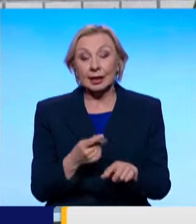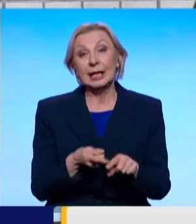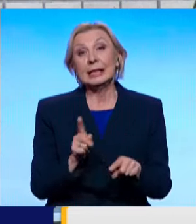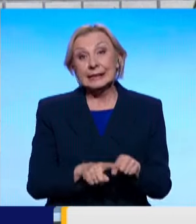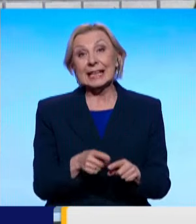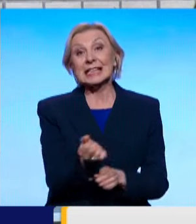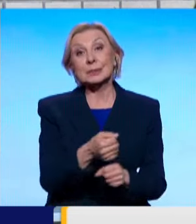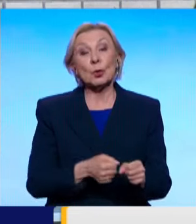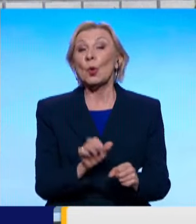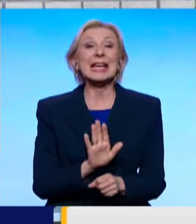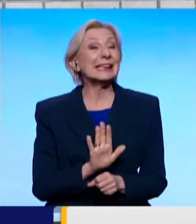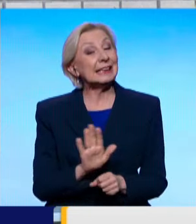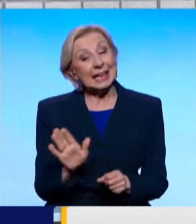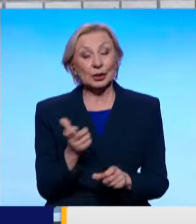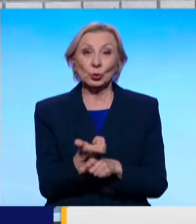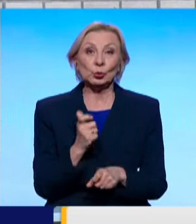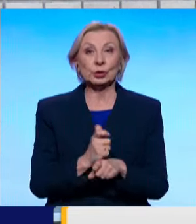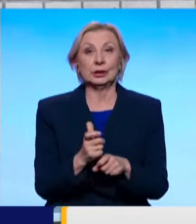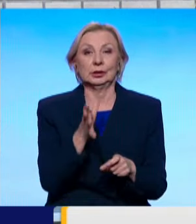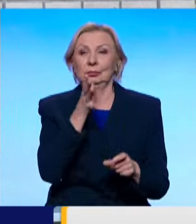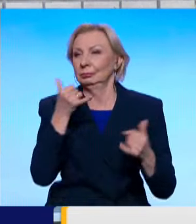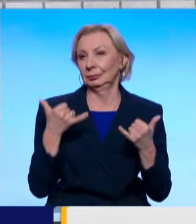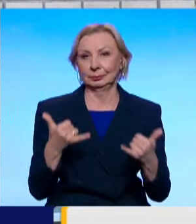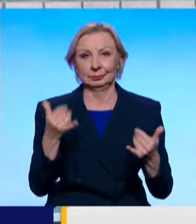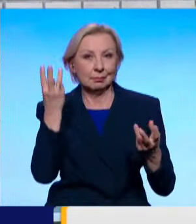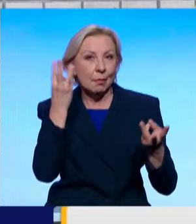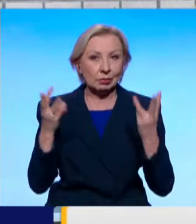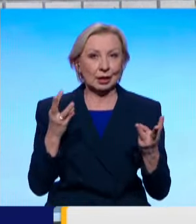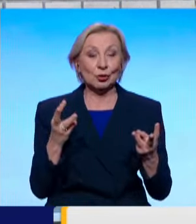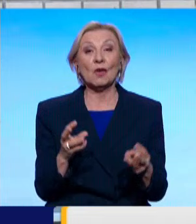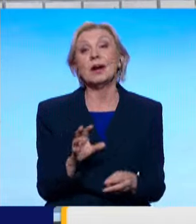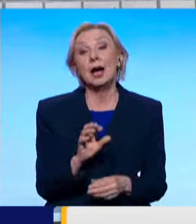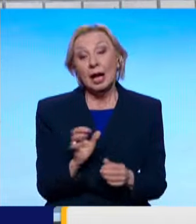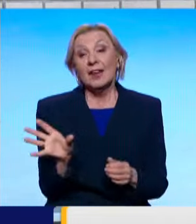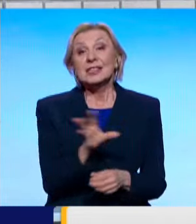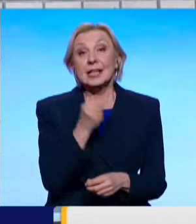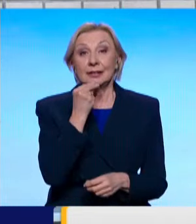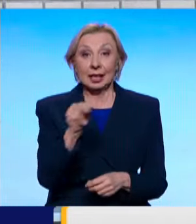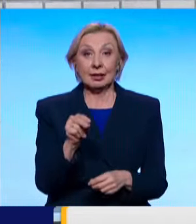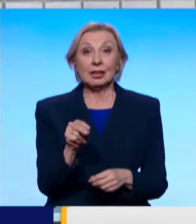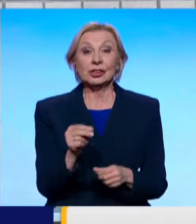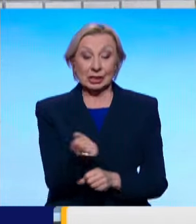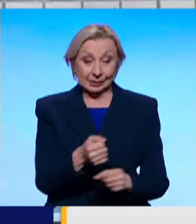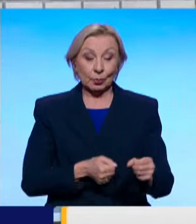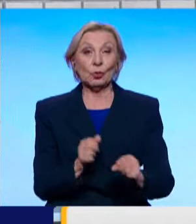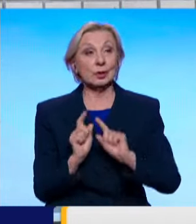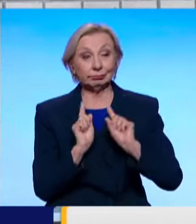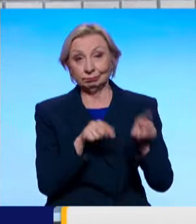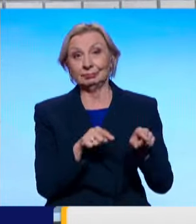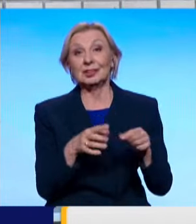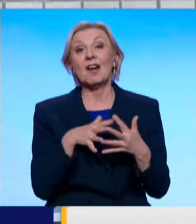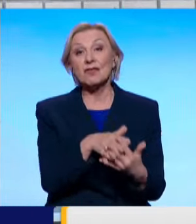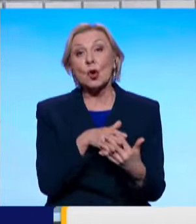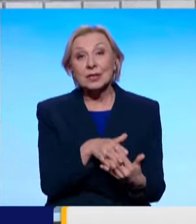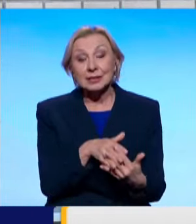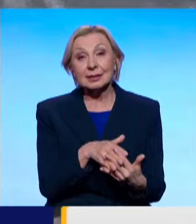ця зброя не дуже модернова. Наразі вся найкраща зброя зараз на фронті допомагає